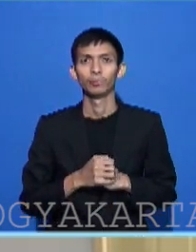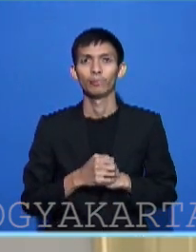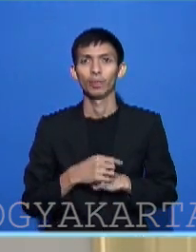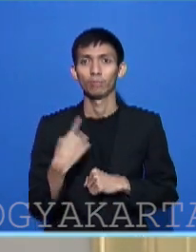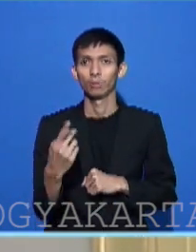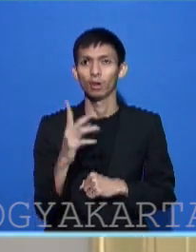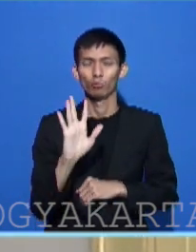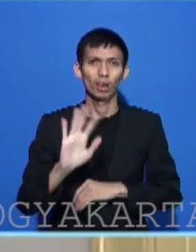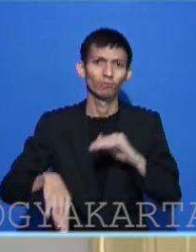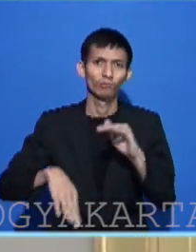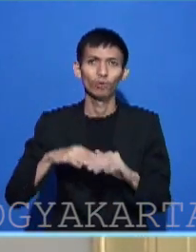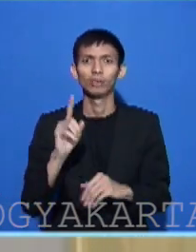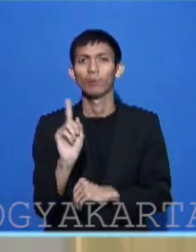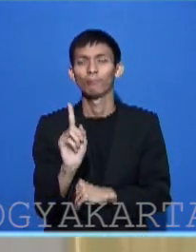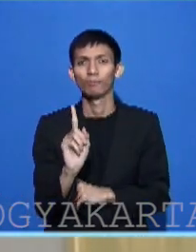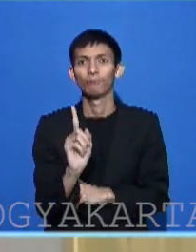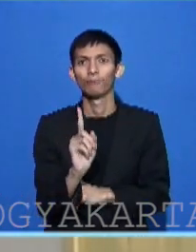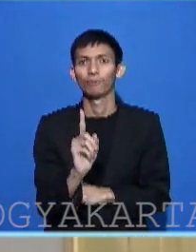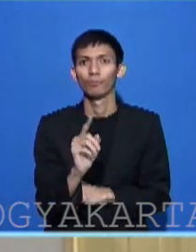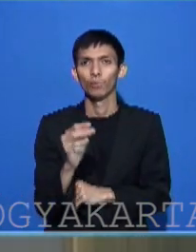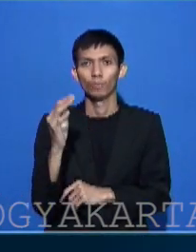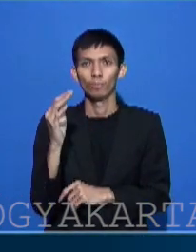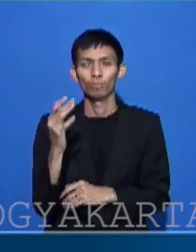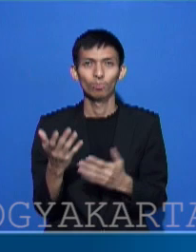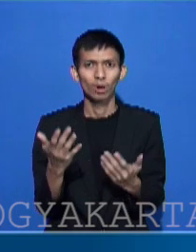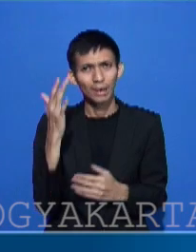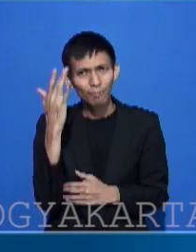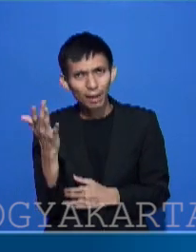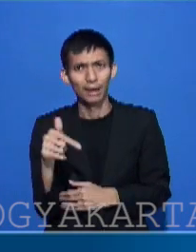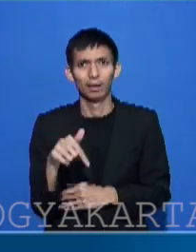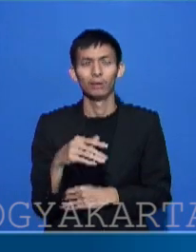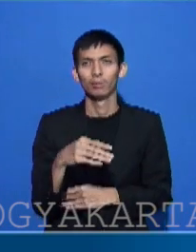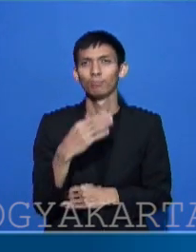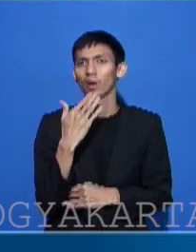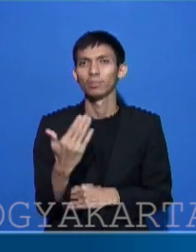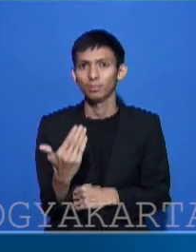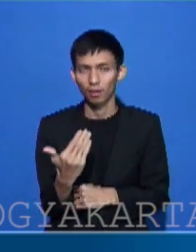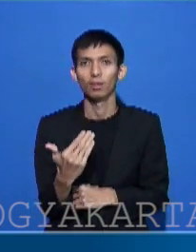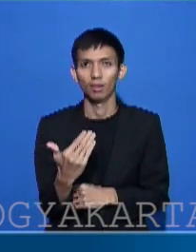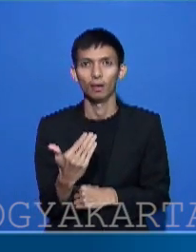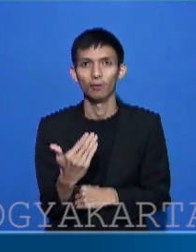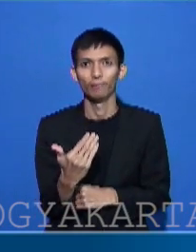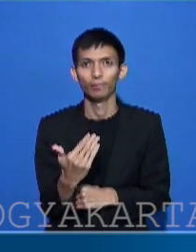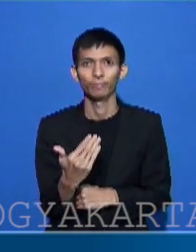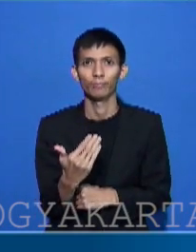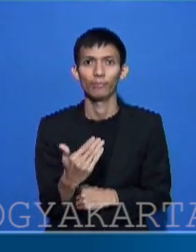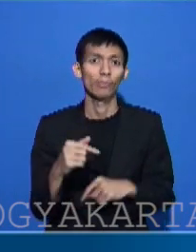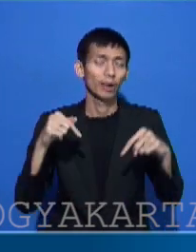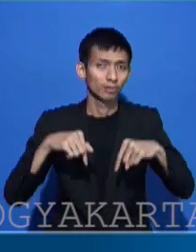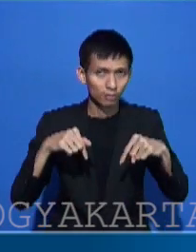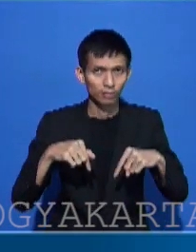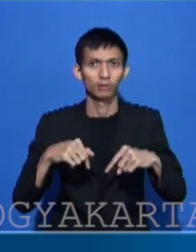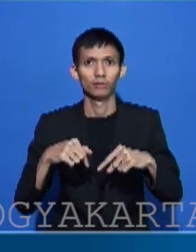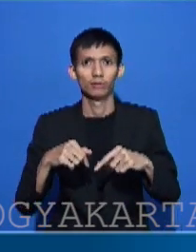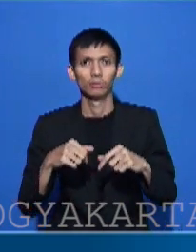dari 40 itu penyebabnya. Terus itu mendapat itu. Tapi pastinya ini kan dari apa Purworejo, kalau dari